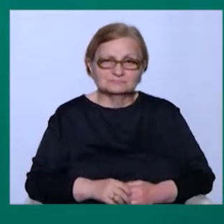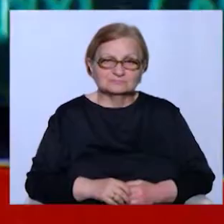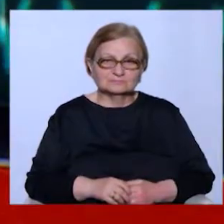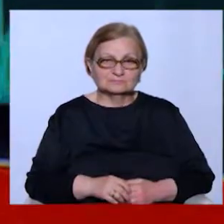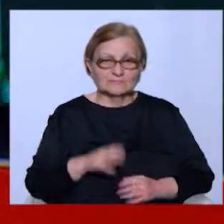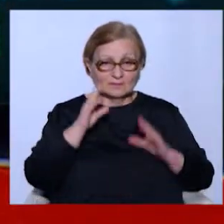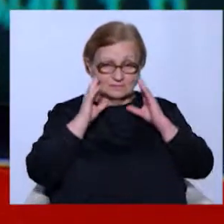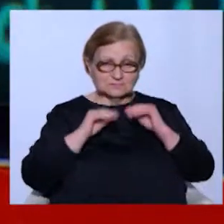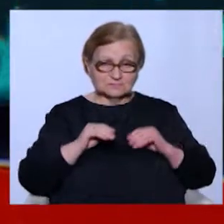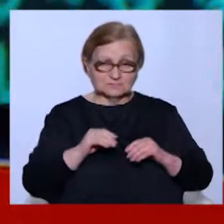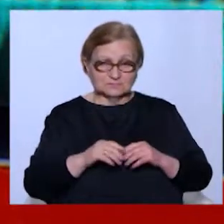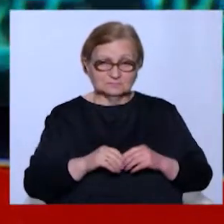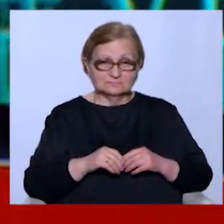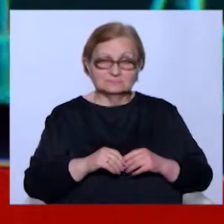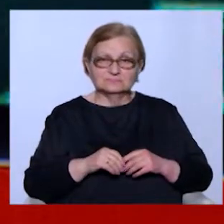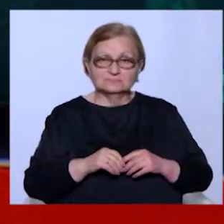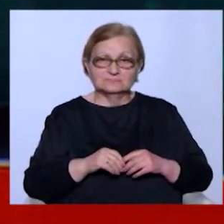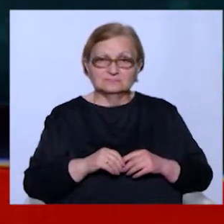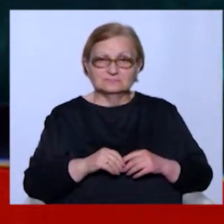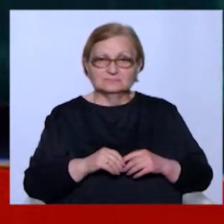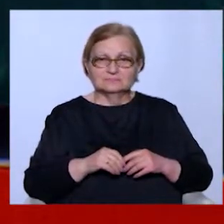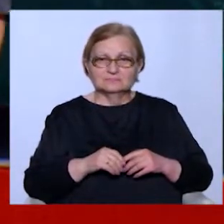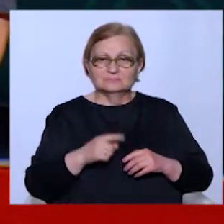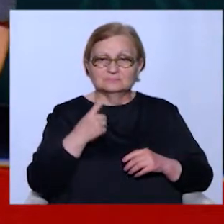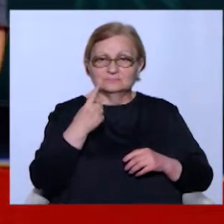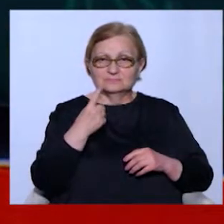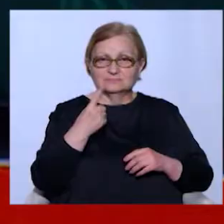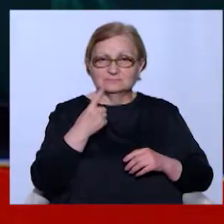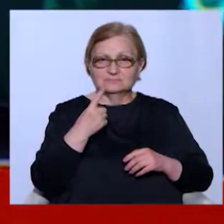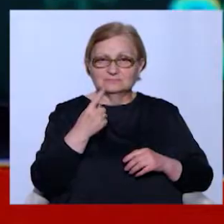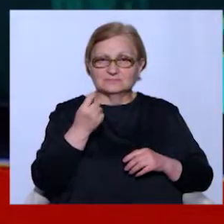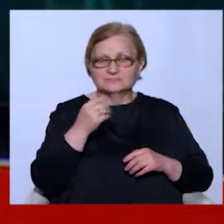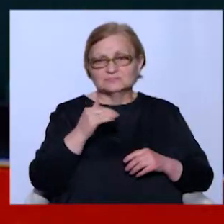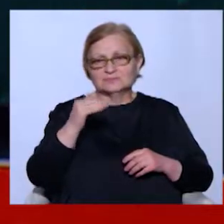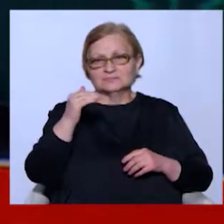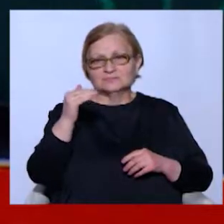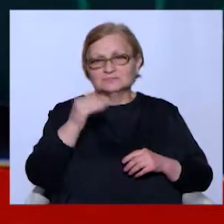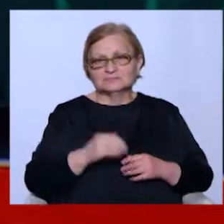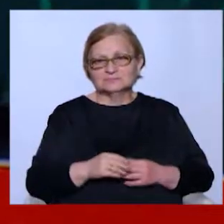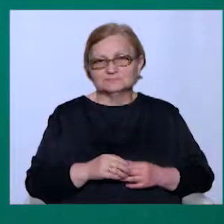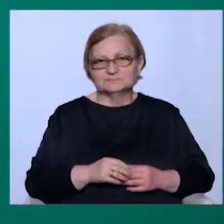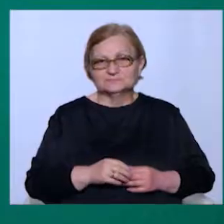ასწრებთ ბავშვებო. კარგი. ახლა ერთი წრე ისევ ცოტა ზემოთ.